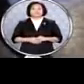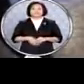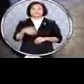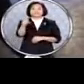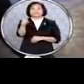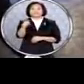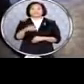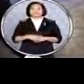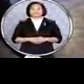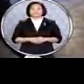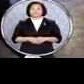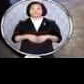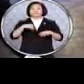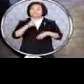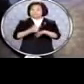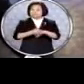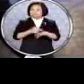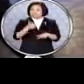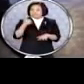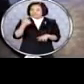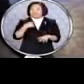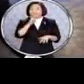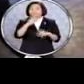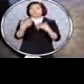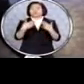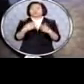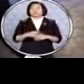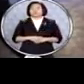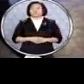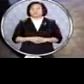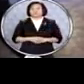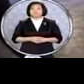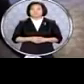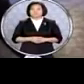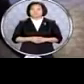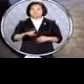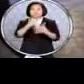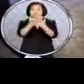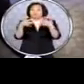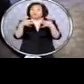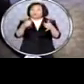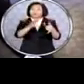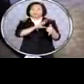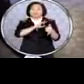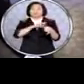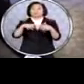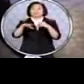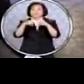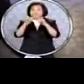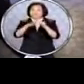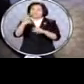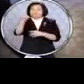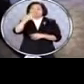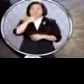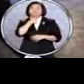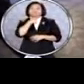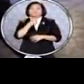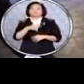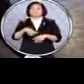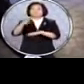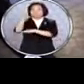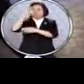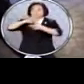谢。我们的科技政策讲得很清楚，上网是一个人民基本的权利，所以政府必